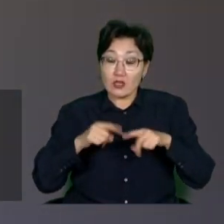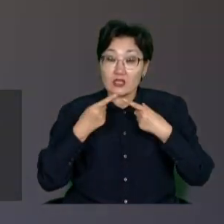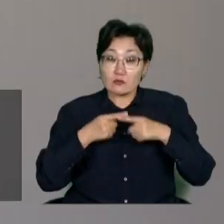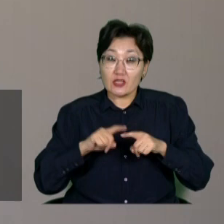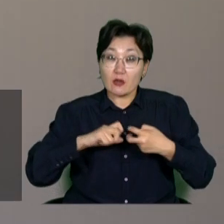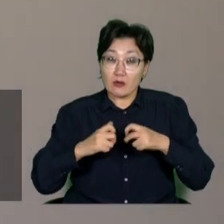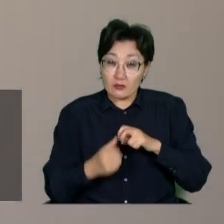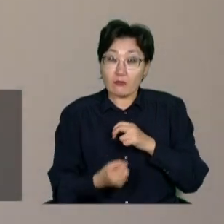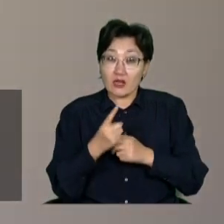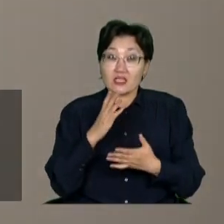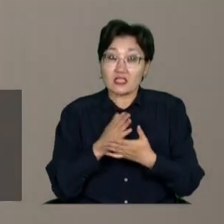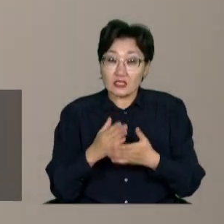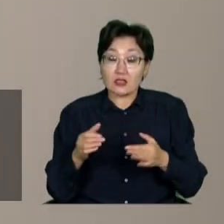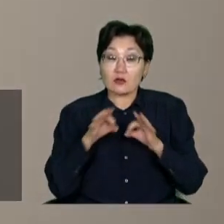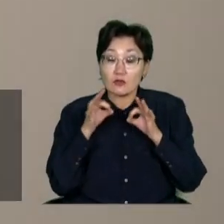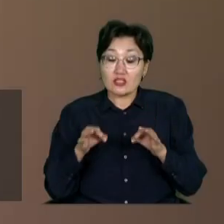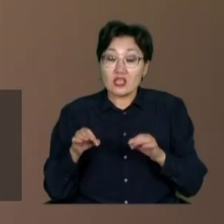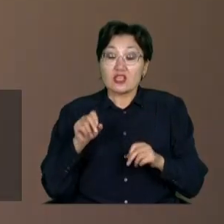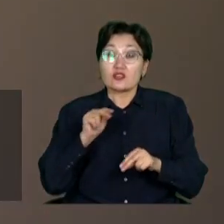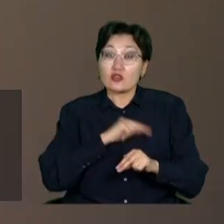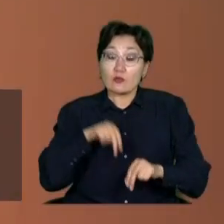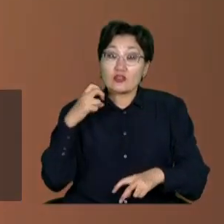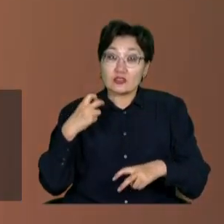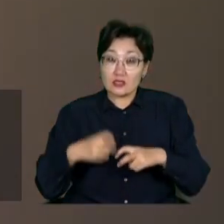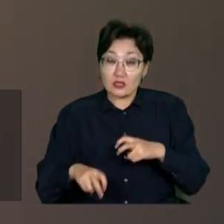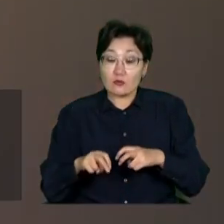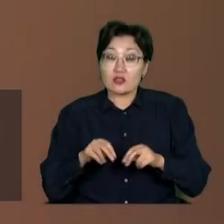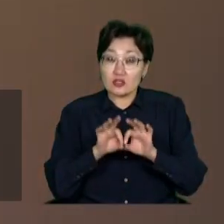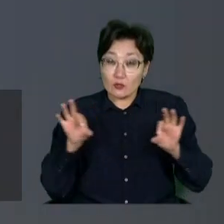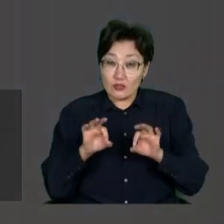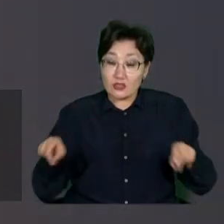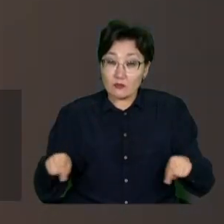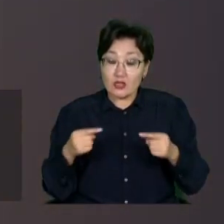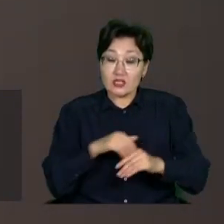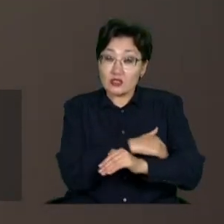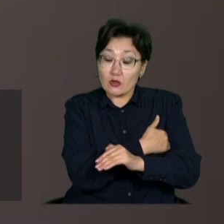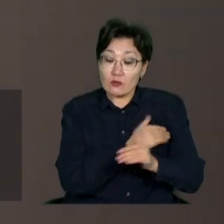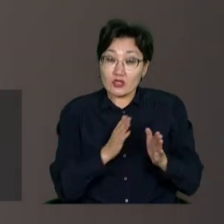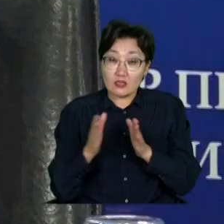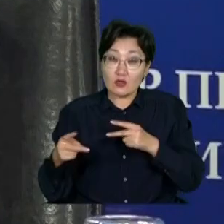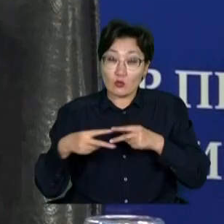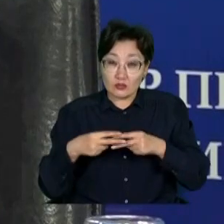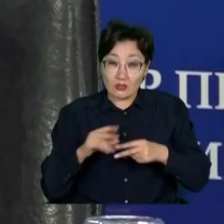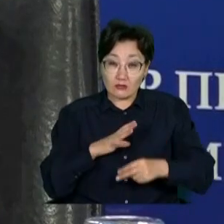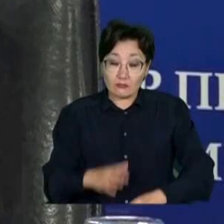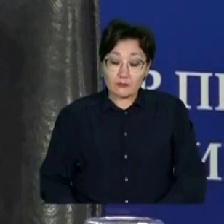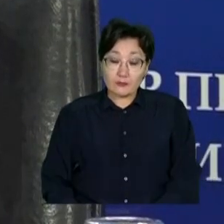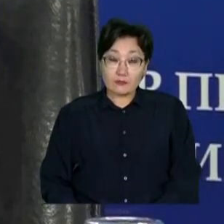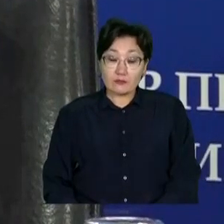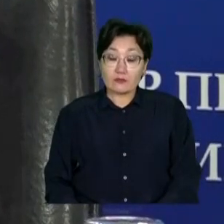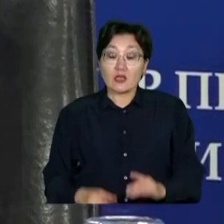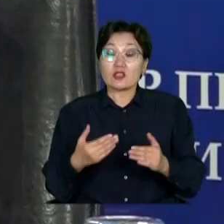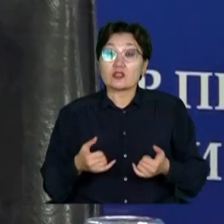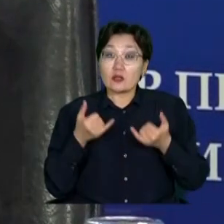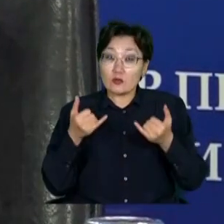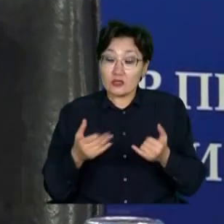ақау болғанын жасырмады. Істен шыққан желілер қазір қалпына келтіріліп, температуралық режимге қосылған. Көрсетілетін